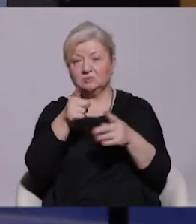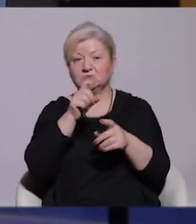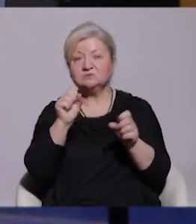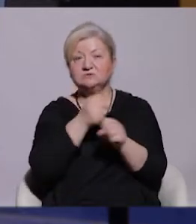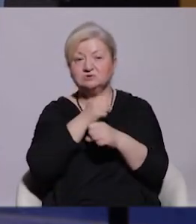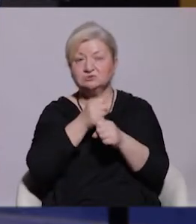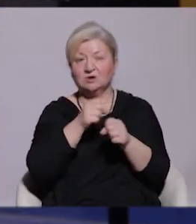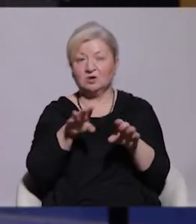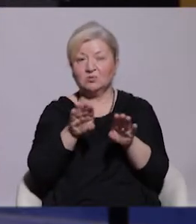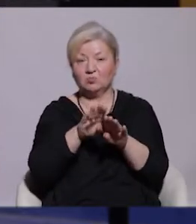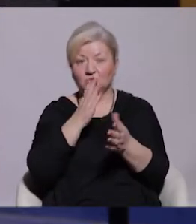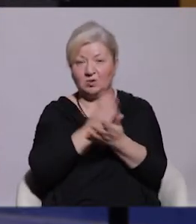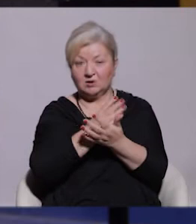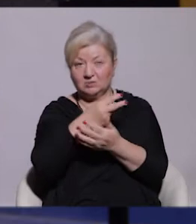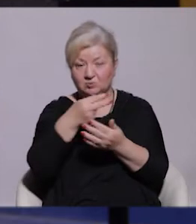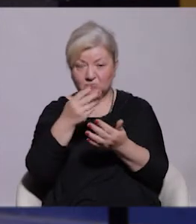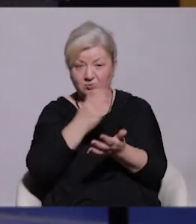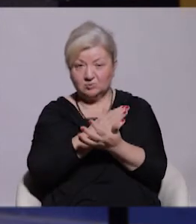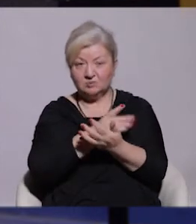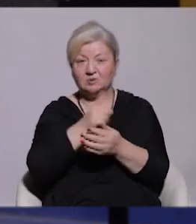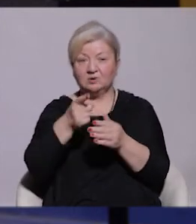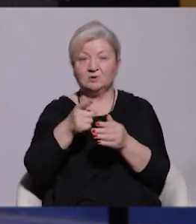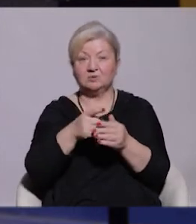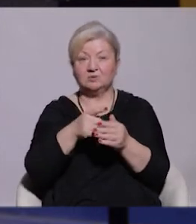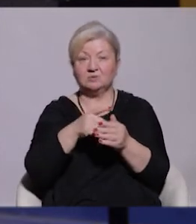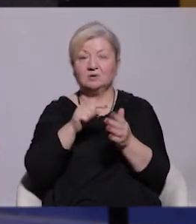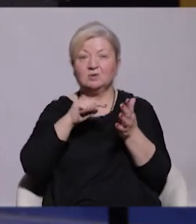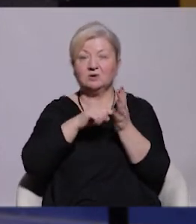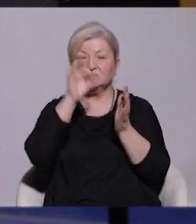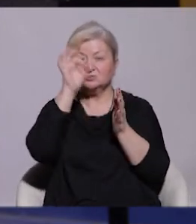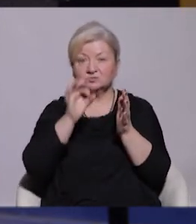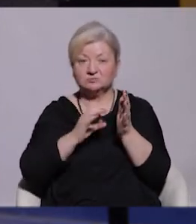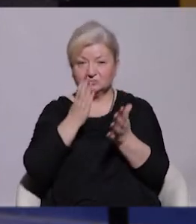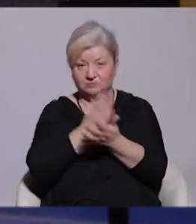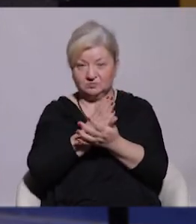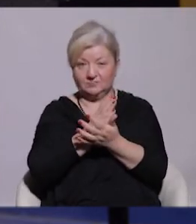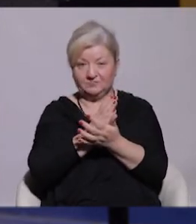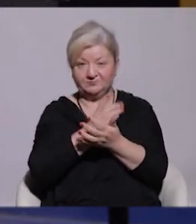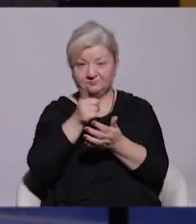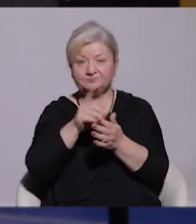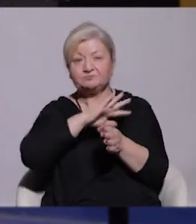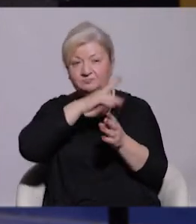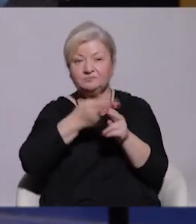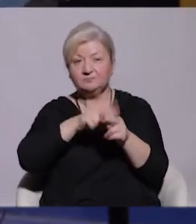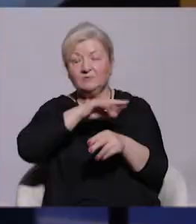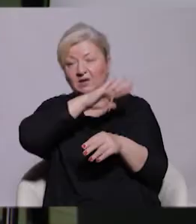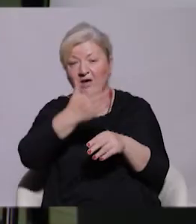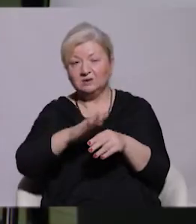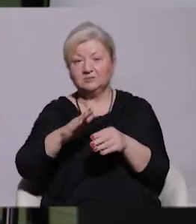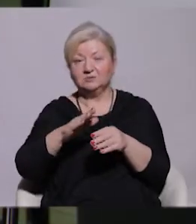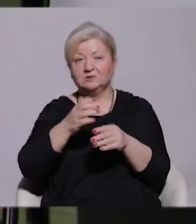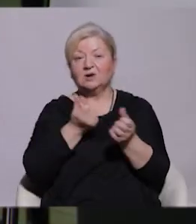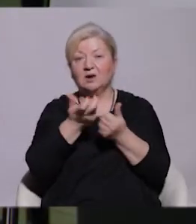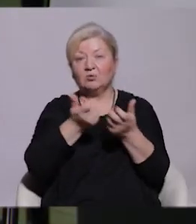უდრის ტალღის სიგრძე, ანუ ვაგონის სიგრძე, გამრავლებული სიხშირეზე, ანუ ვაგონების რაოდენობა წამში, ანუ ტალღების რაოდენობა წამში.